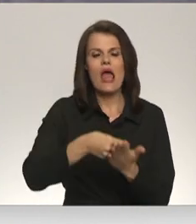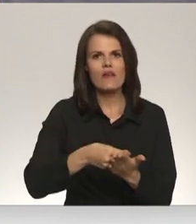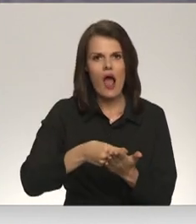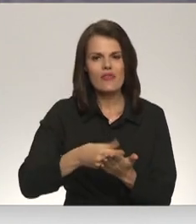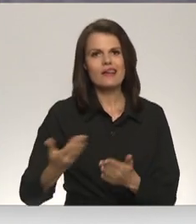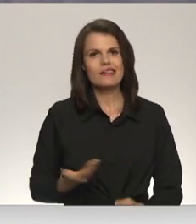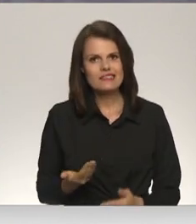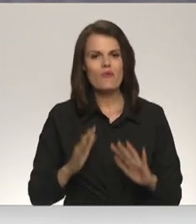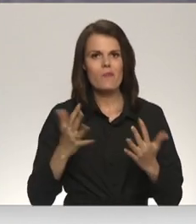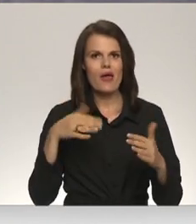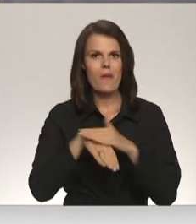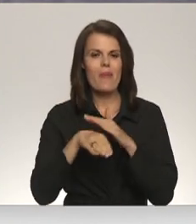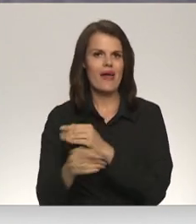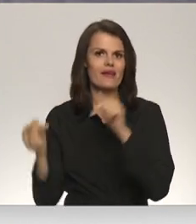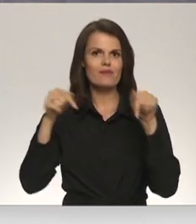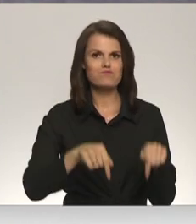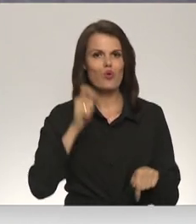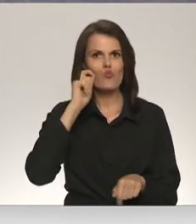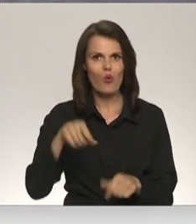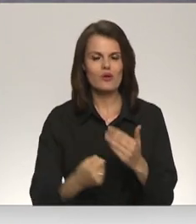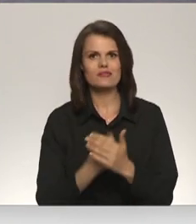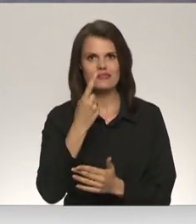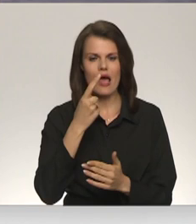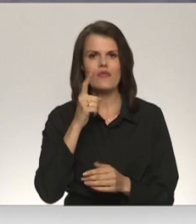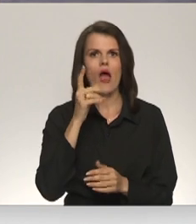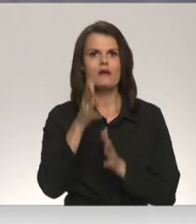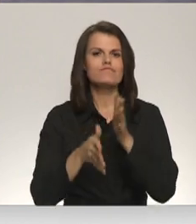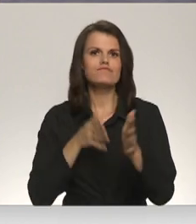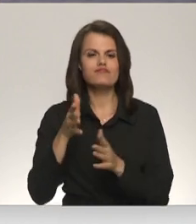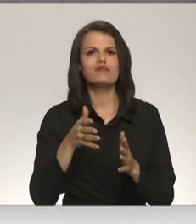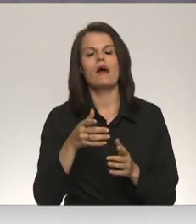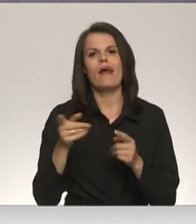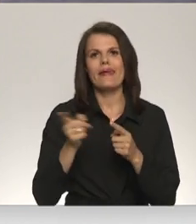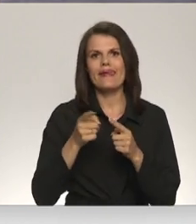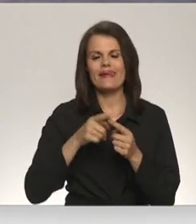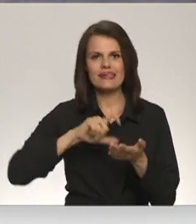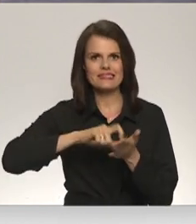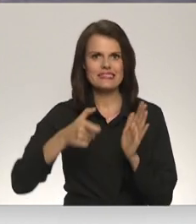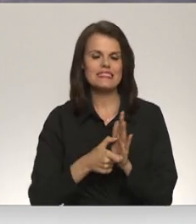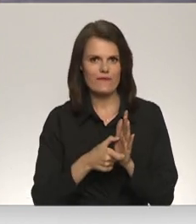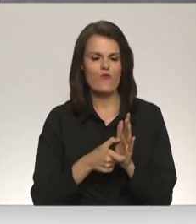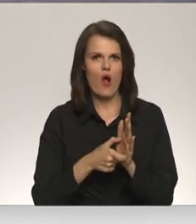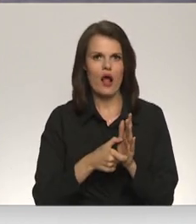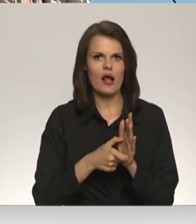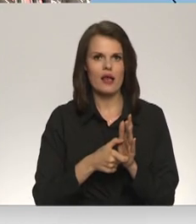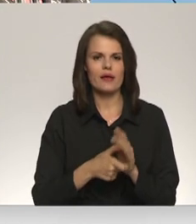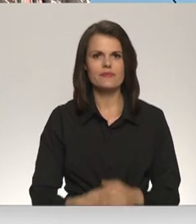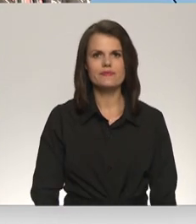taču kara bēgļu ierašanās no Ukrainas radījusi lielu pieprasījumu pēc īras dzīvokļiem. Turpina Madara Līcīte.